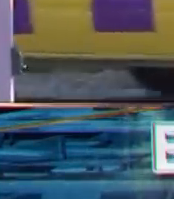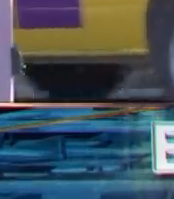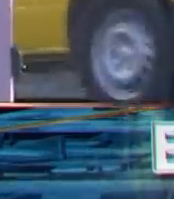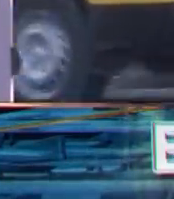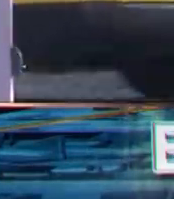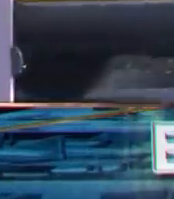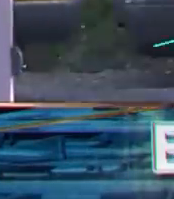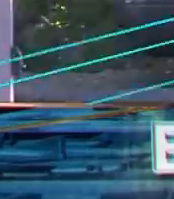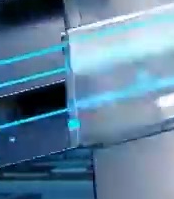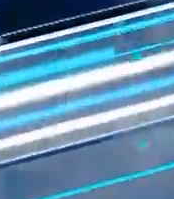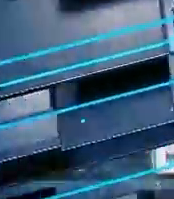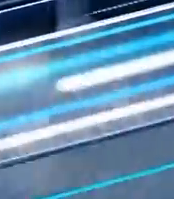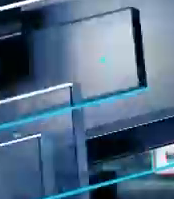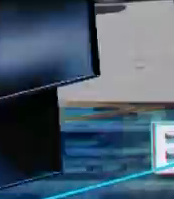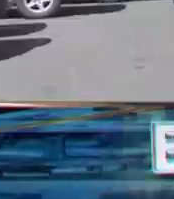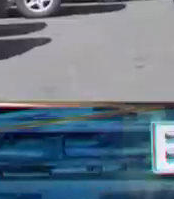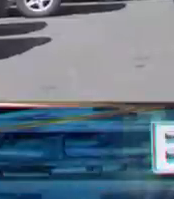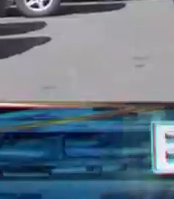төленеді.